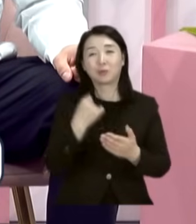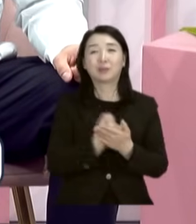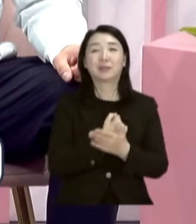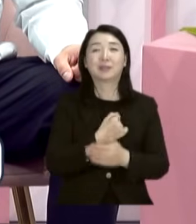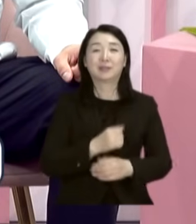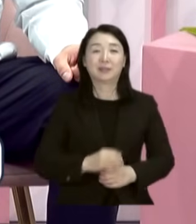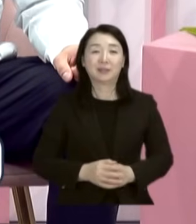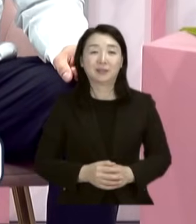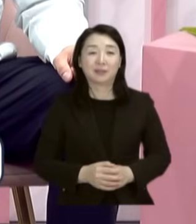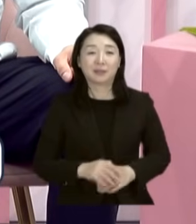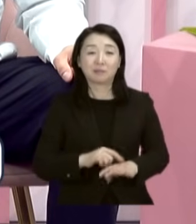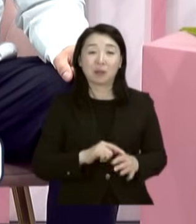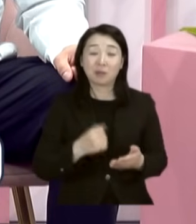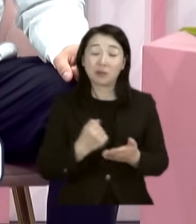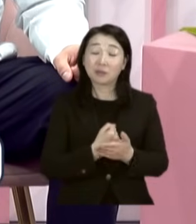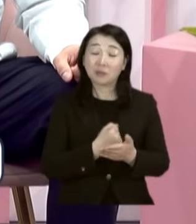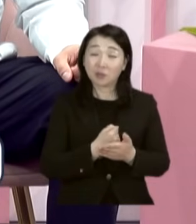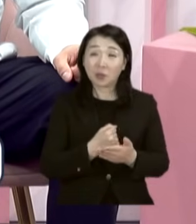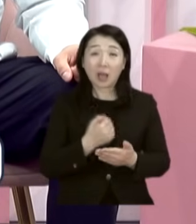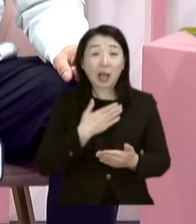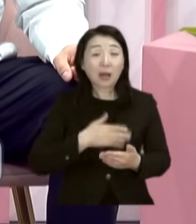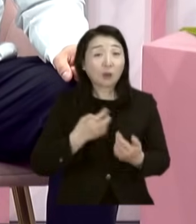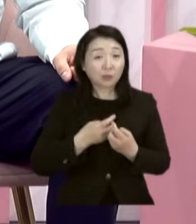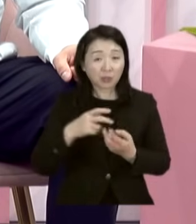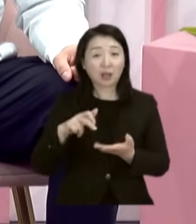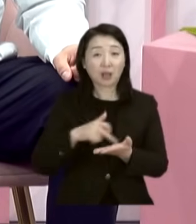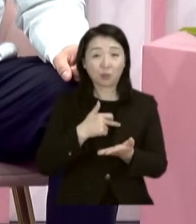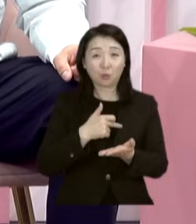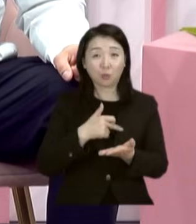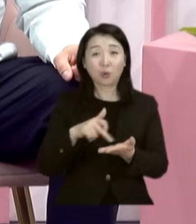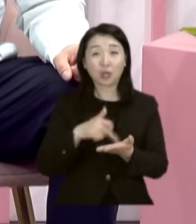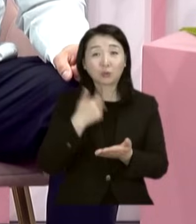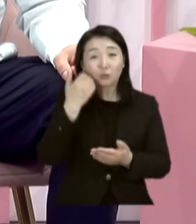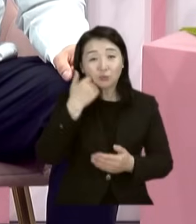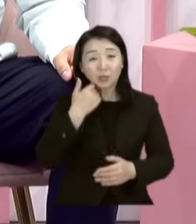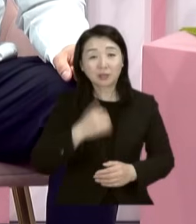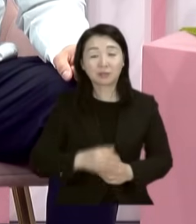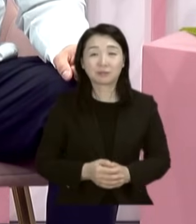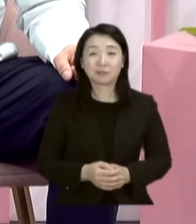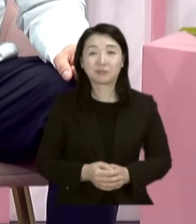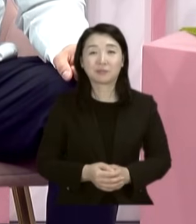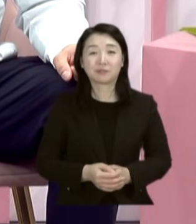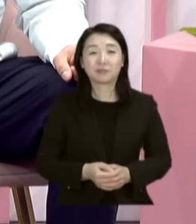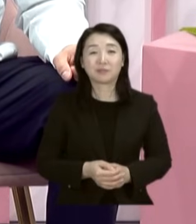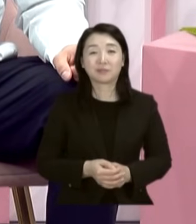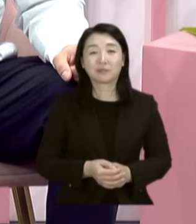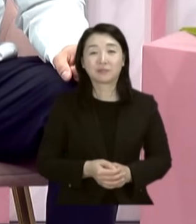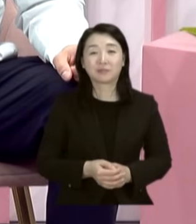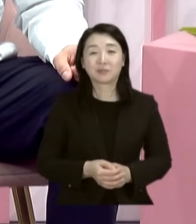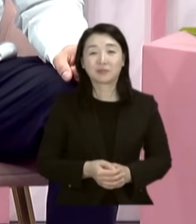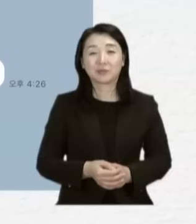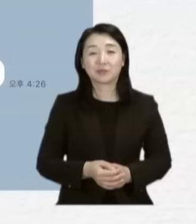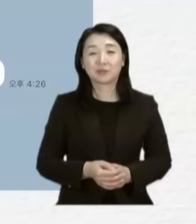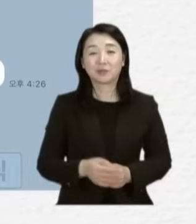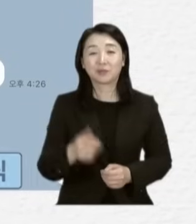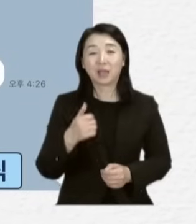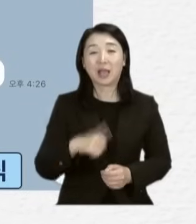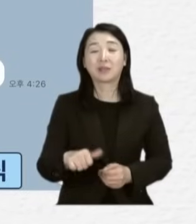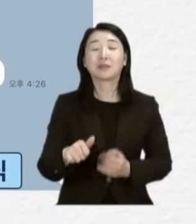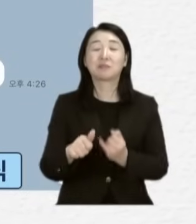그렇죠 그 어떻게 알았어요 너무 속상하겠다 카톡으로 알았습니다 아 누가 카톡을 보냈어요 우리 저기